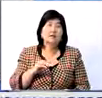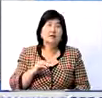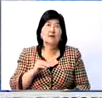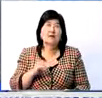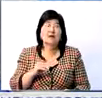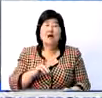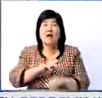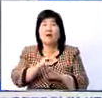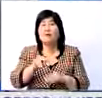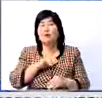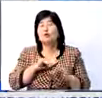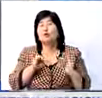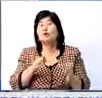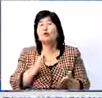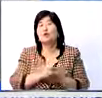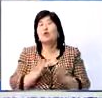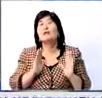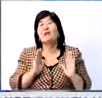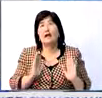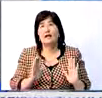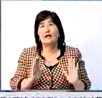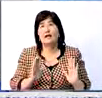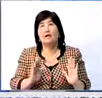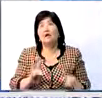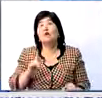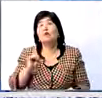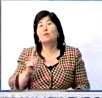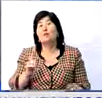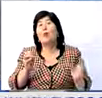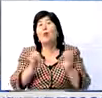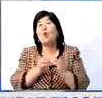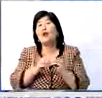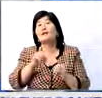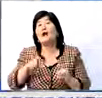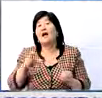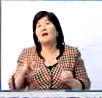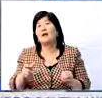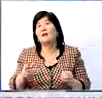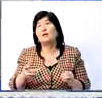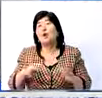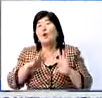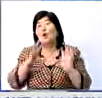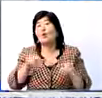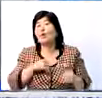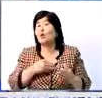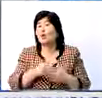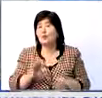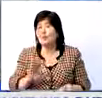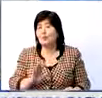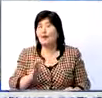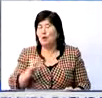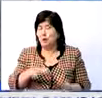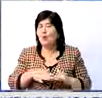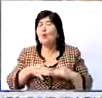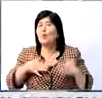барлық қамту жұмыстары жүргізілу керек. Тек қана бір оншақты адамның төңірегінде жұмыс істемей,